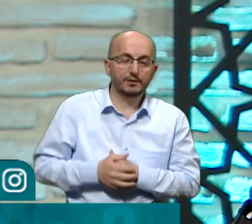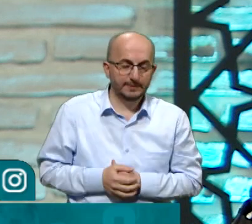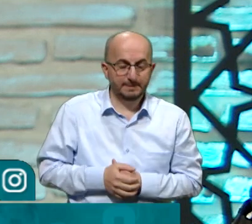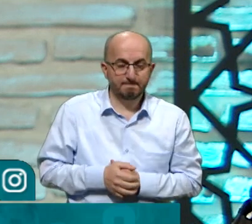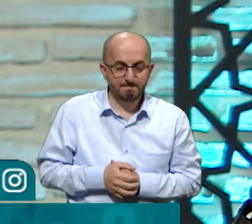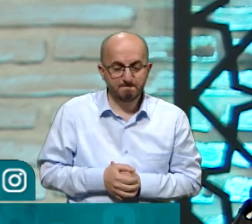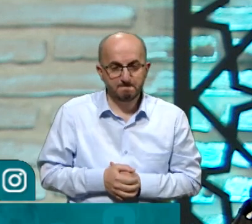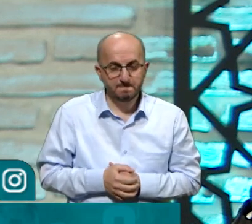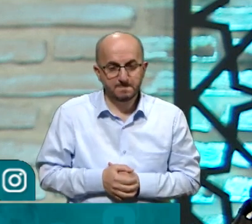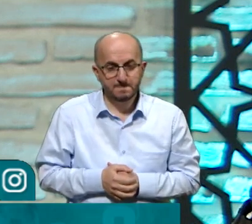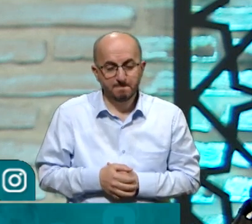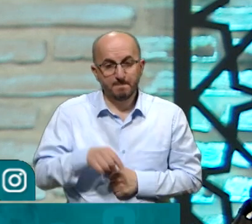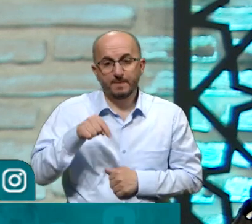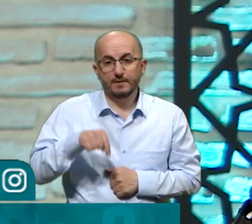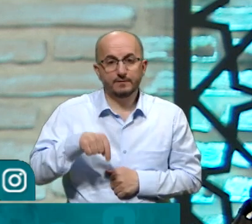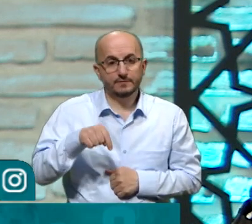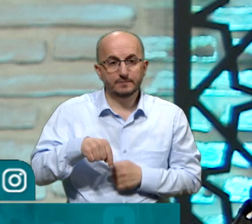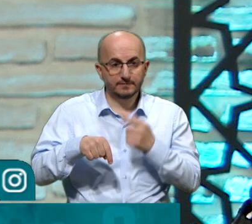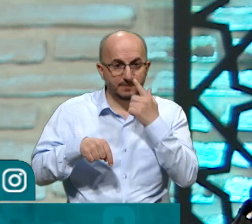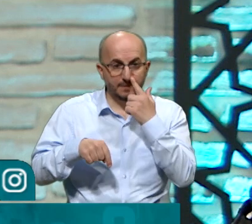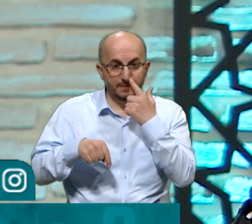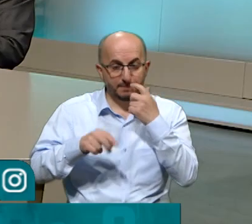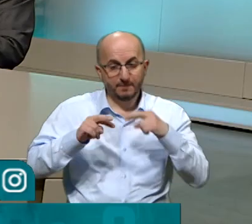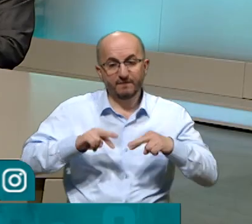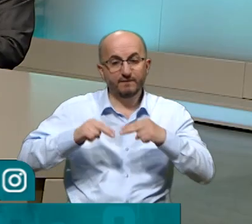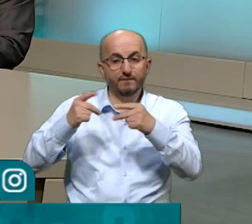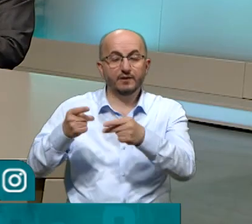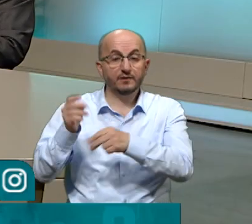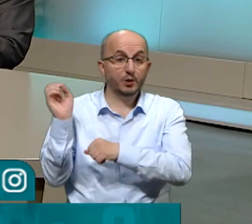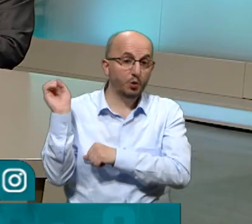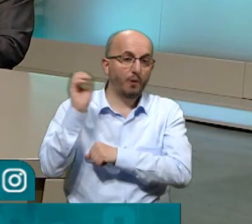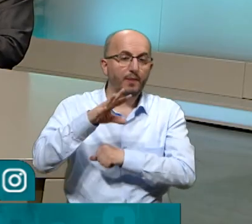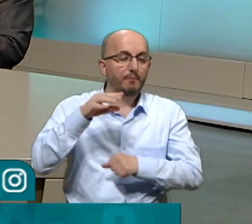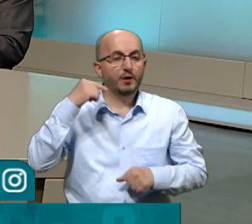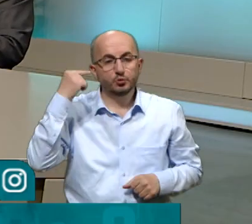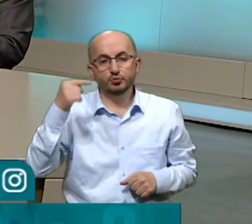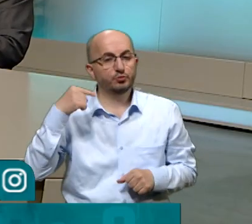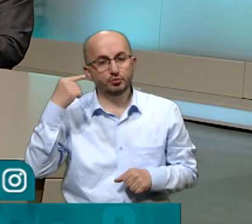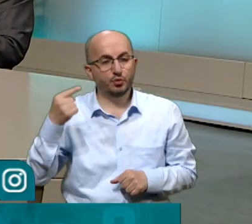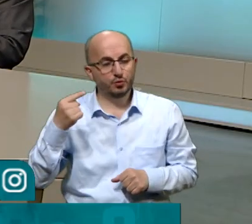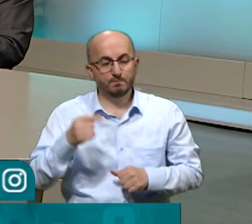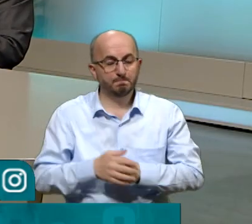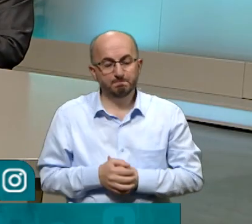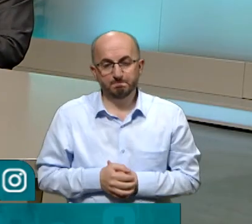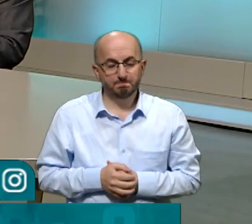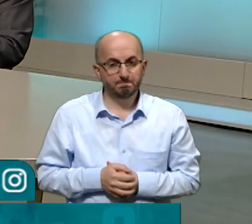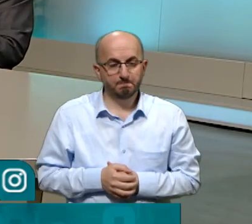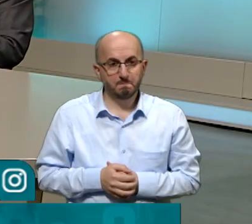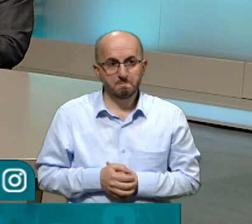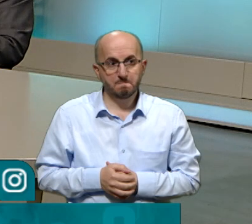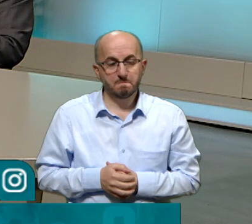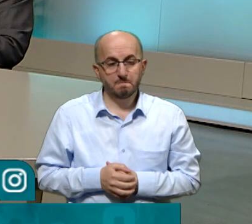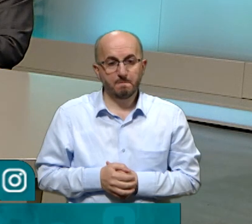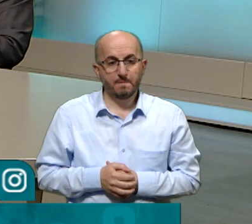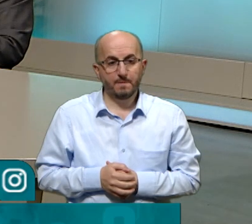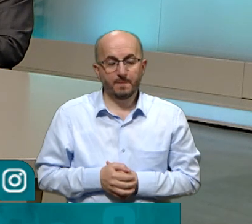mi Evet Evet şimdi bir ve kim göndermeyi düşünüyorum mi Evet yok